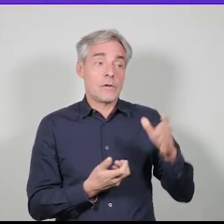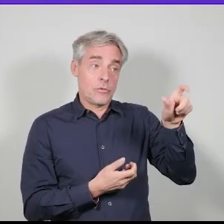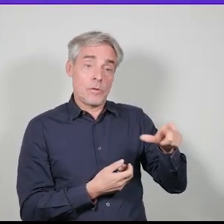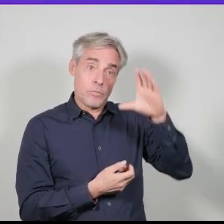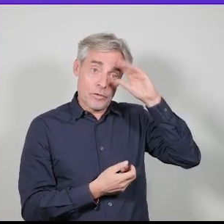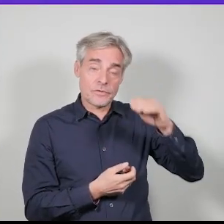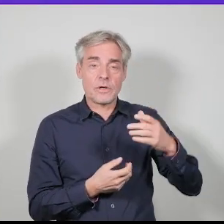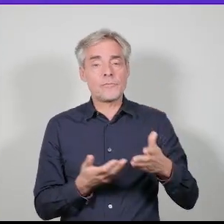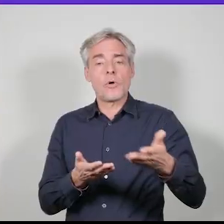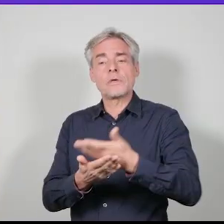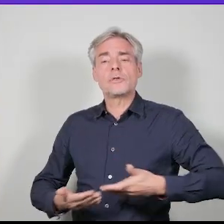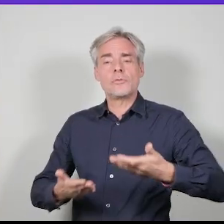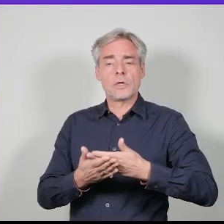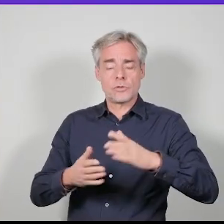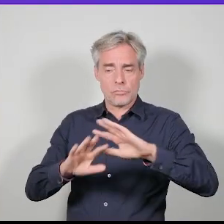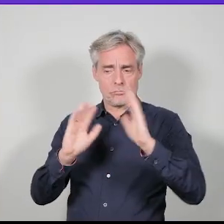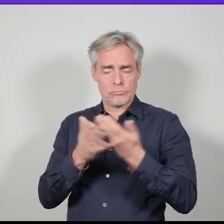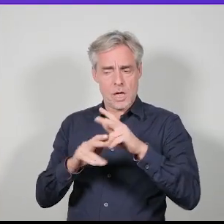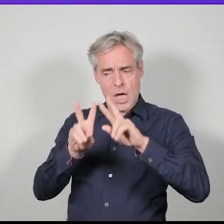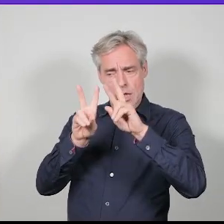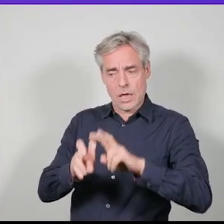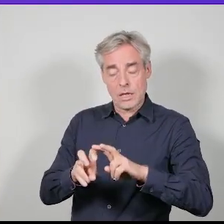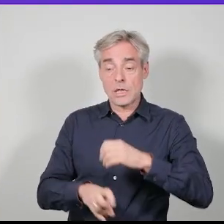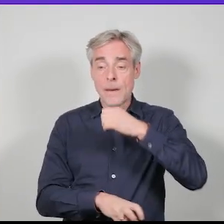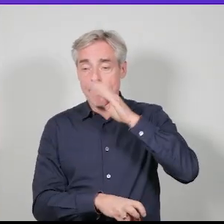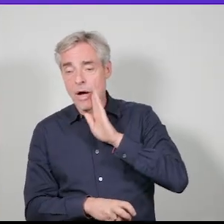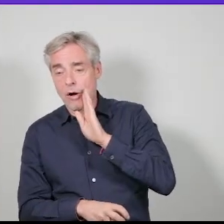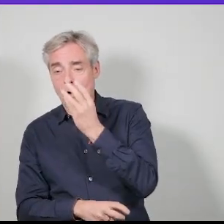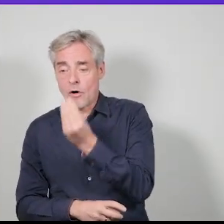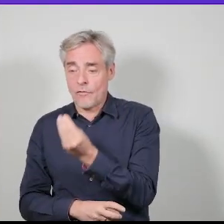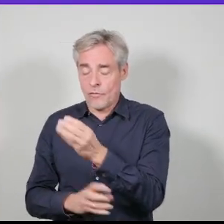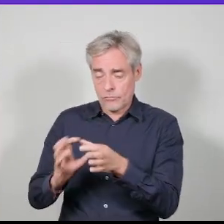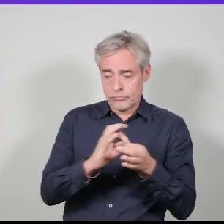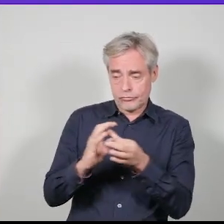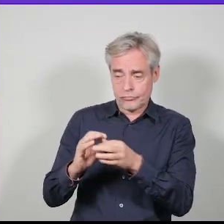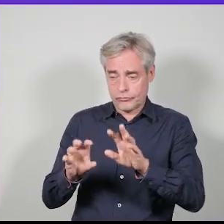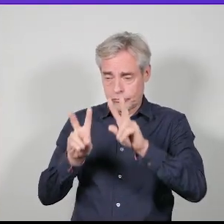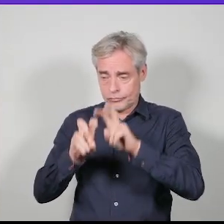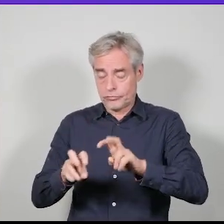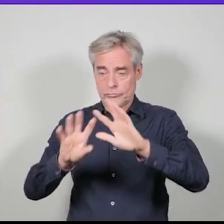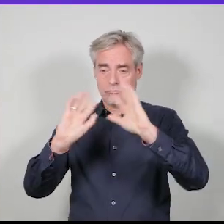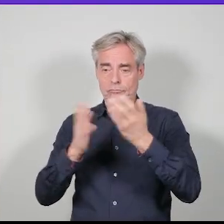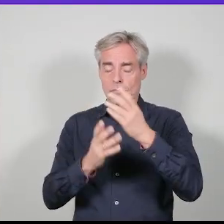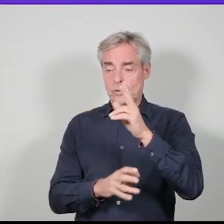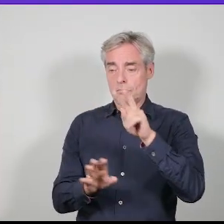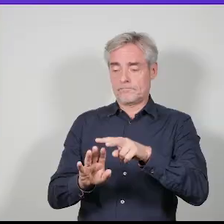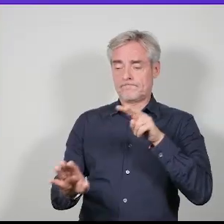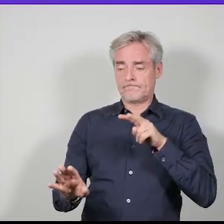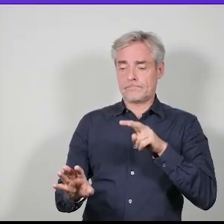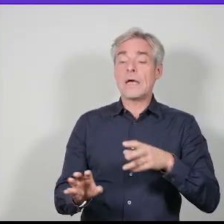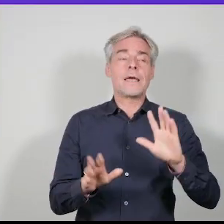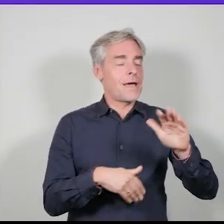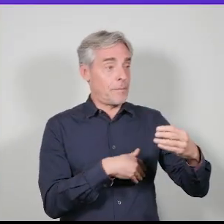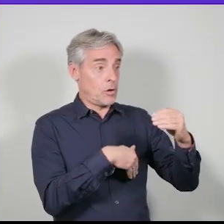il va faire une analyse de la situation, non seulement du parent, mais aussi de l'enfant, enfin situation globale. Et donc, il va